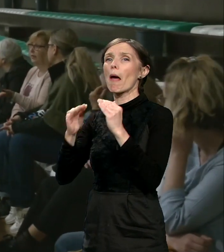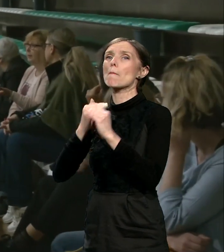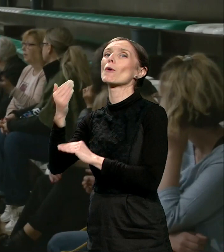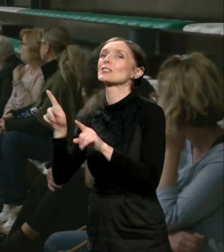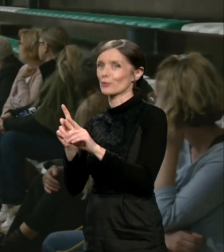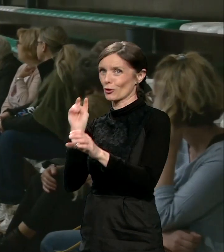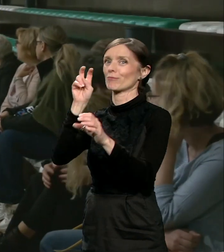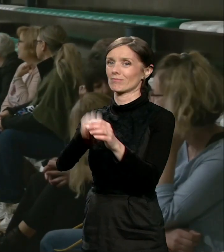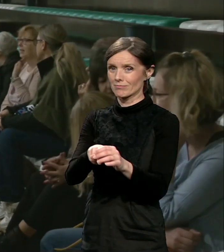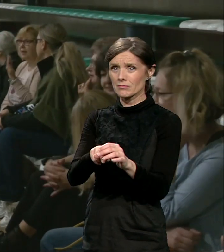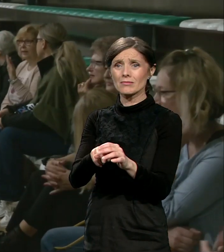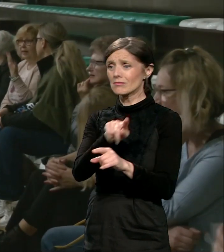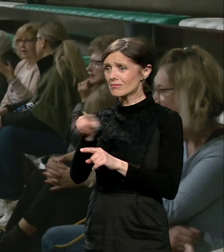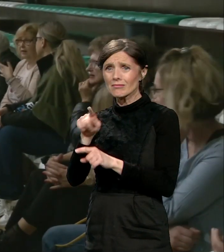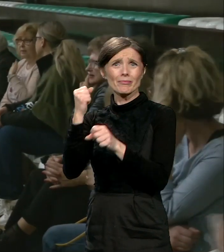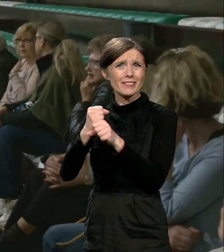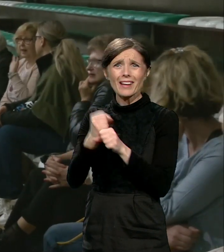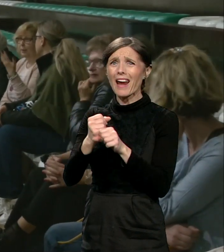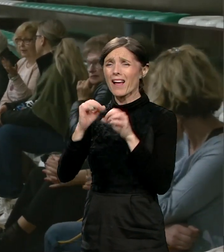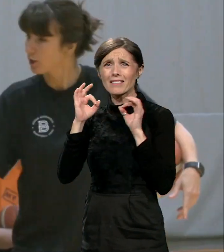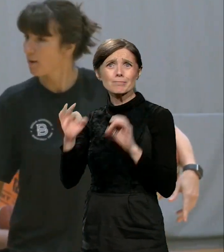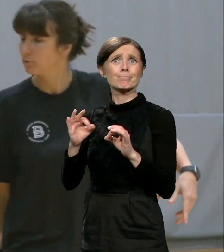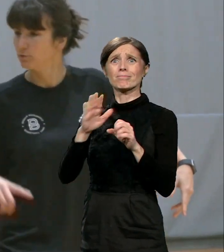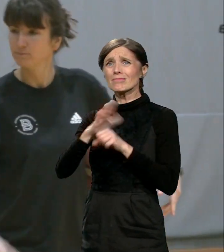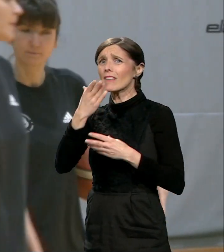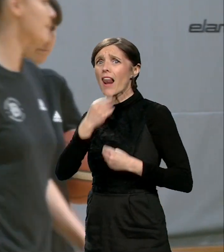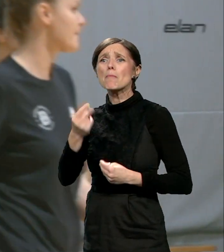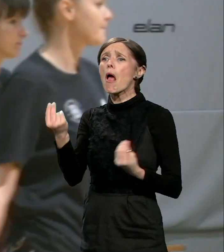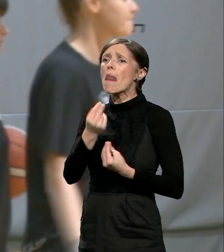bez ikakvog materijalnog nadoknade.